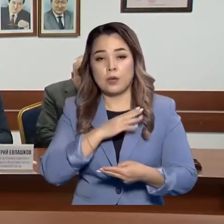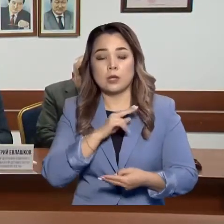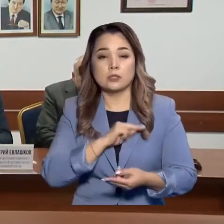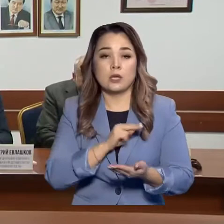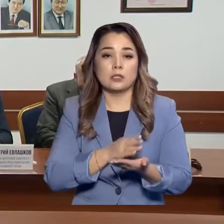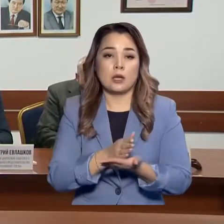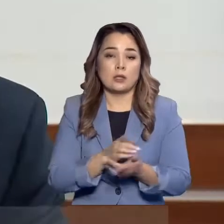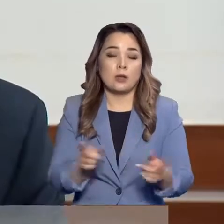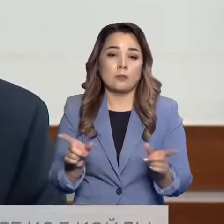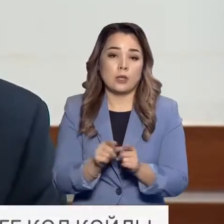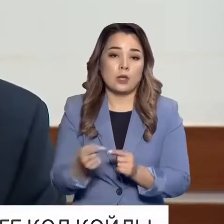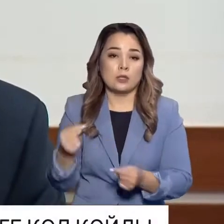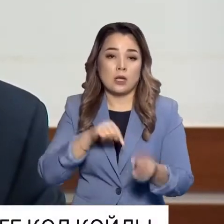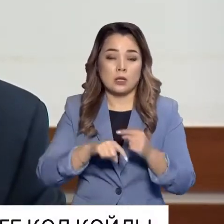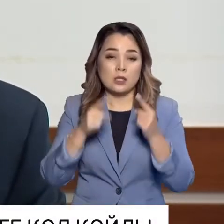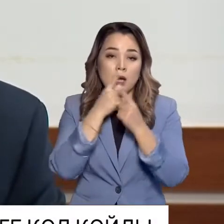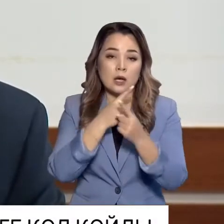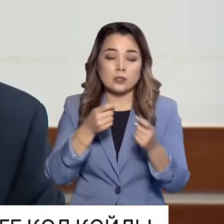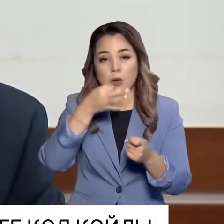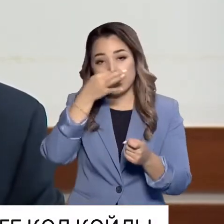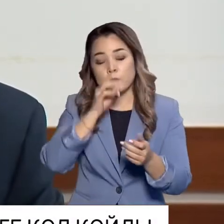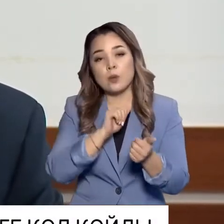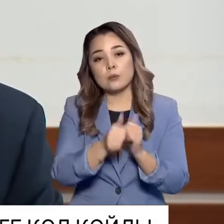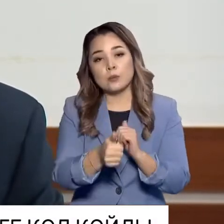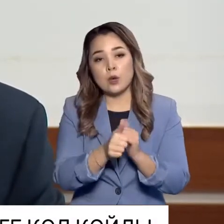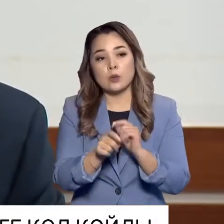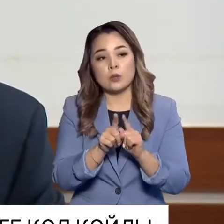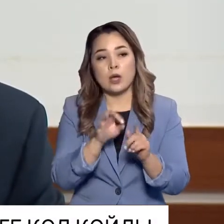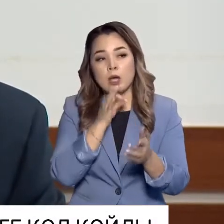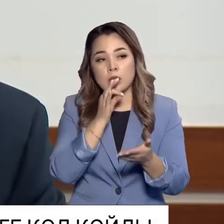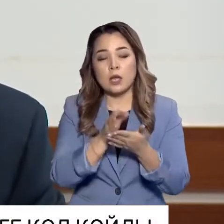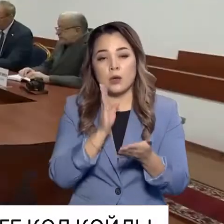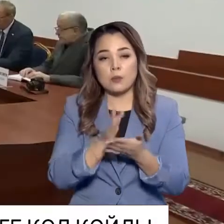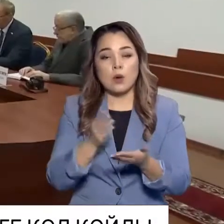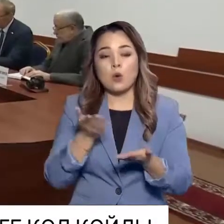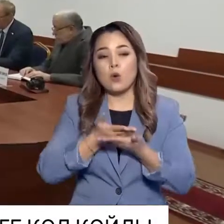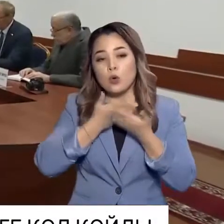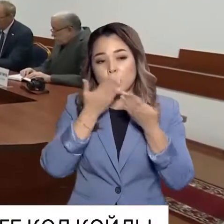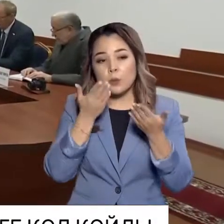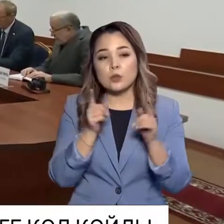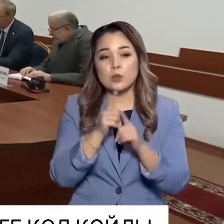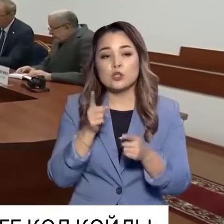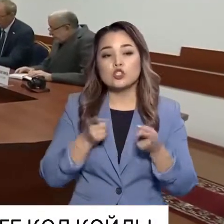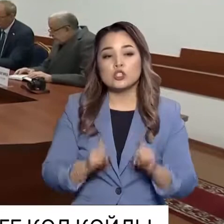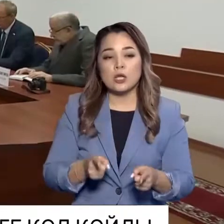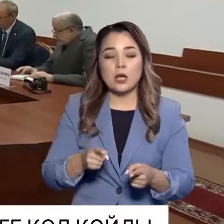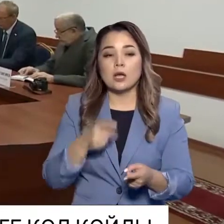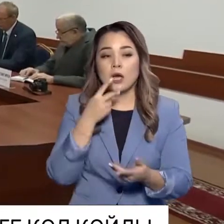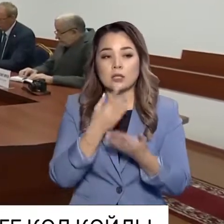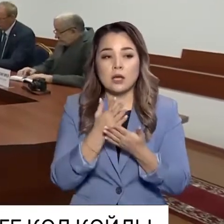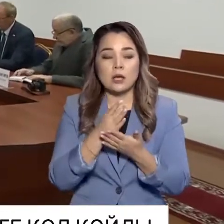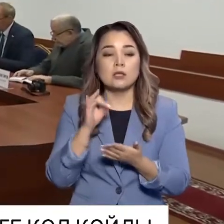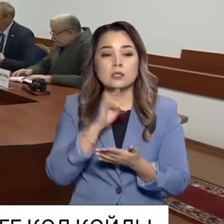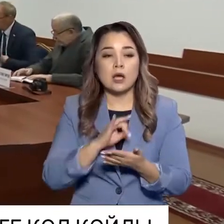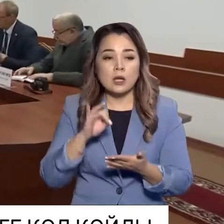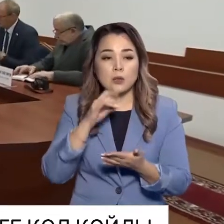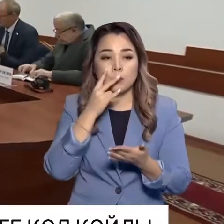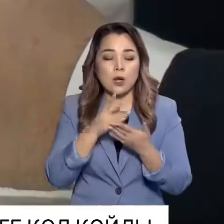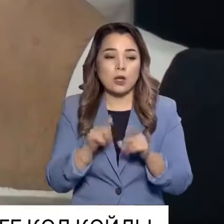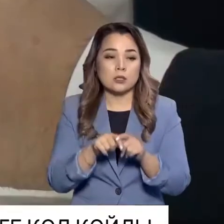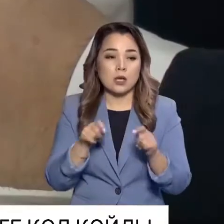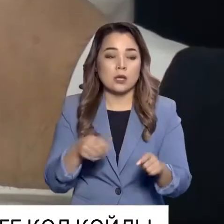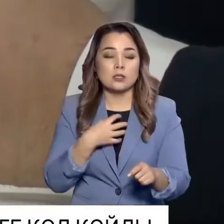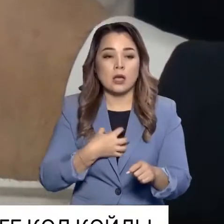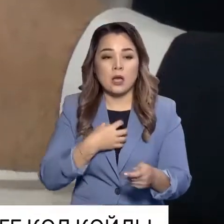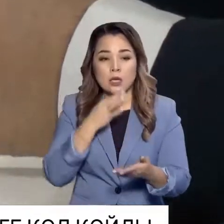аясында екі жақты ақпарат және тәжірибе алмасу көзделген. Сонымен қатар оқырмандарды шынайы деректермен қамтамасыз етуге басымдық беріледі.